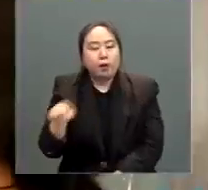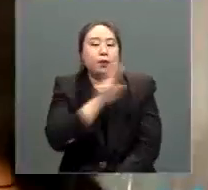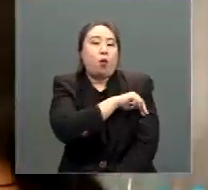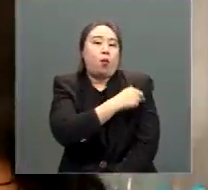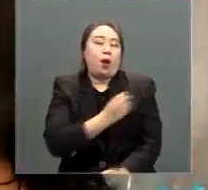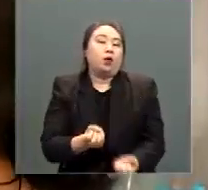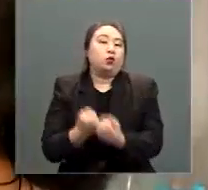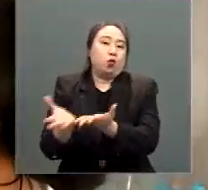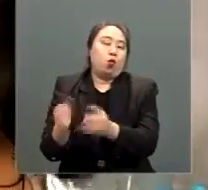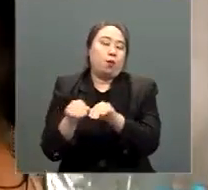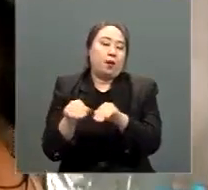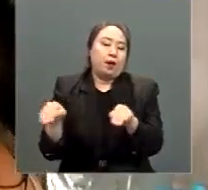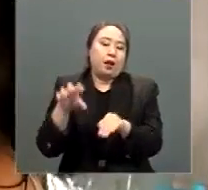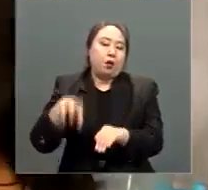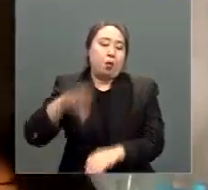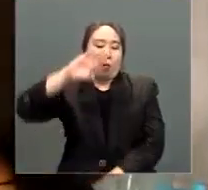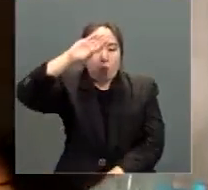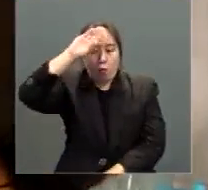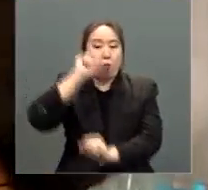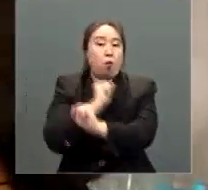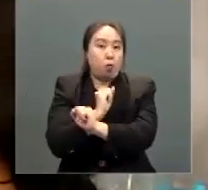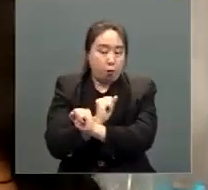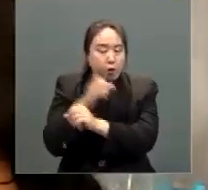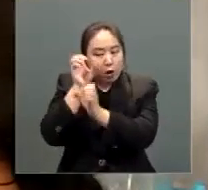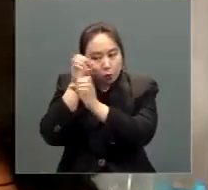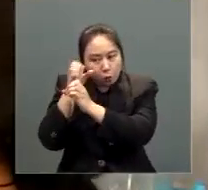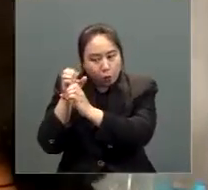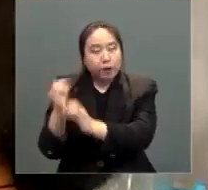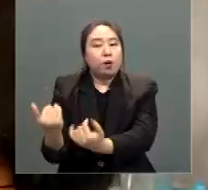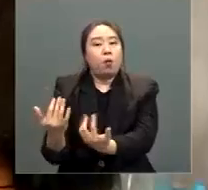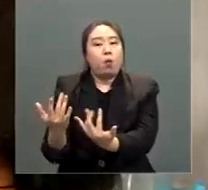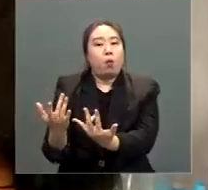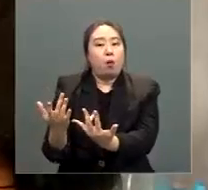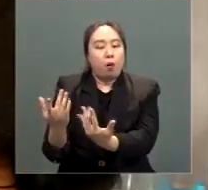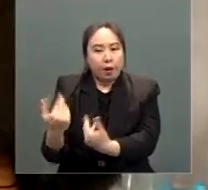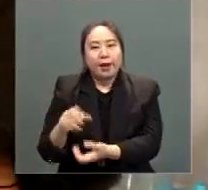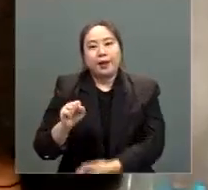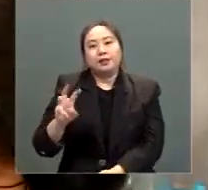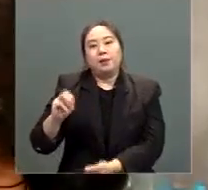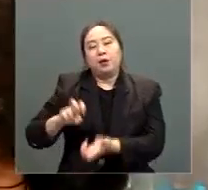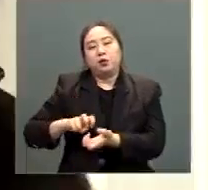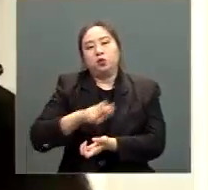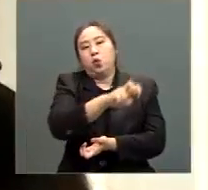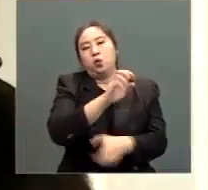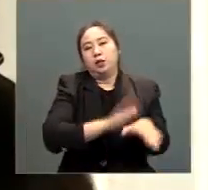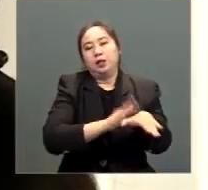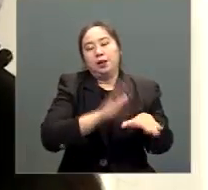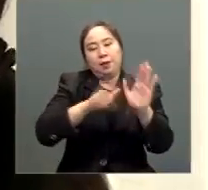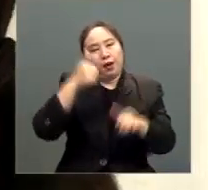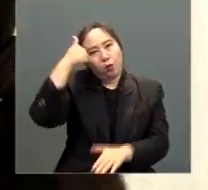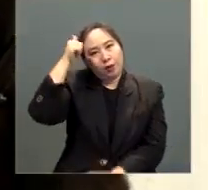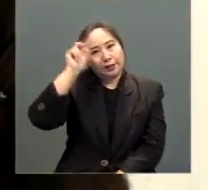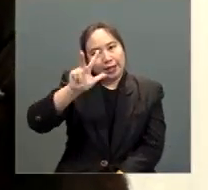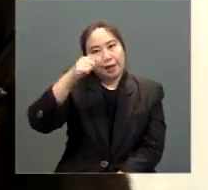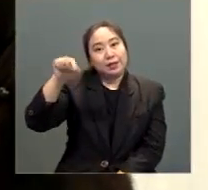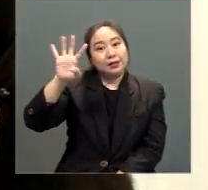งพยาบาลตามมาตรฐานกรมควบคุมโรคจากนั้นก็จะรอนะครับผลการแจ้งเตือนผ่านทาง SMS ภายใน 3-4 วัน